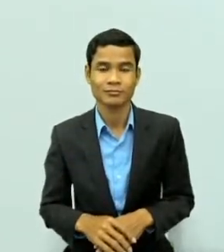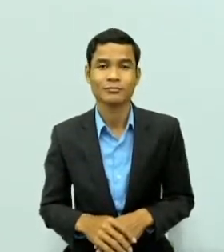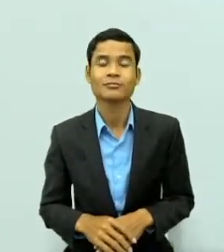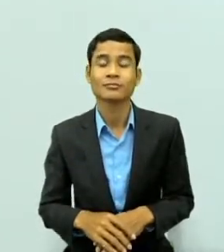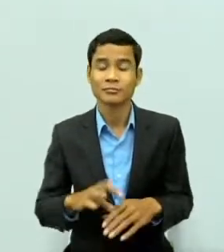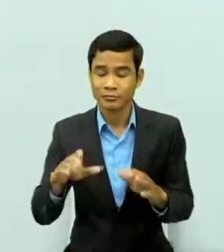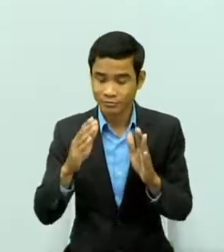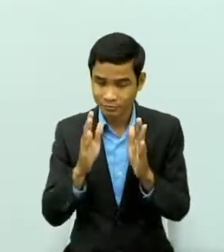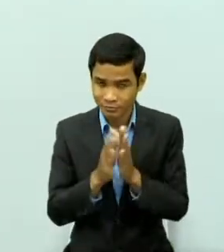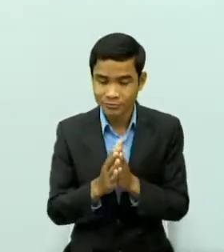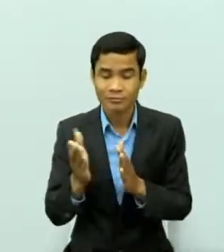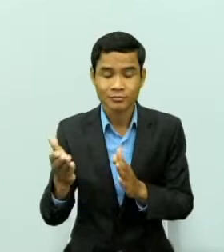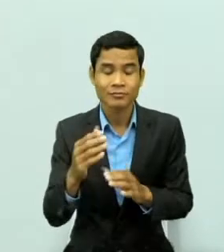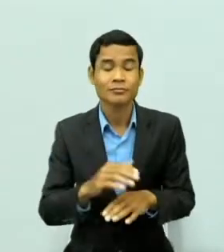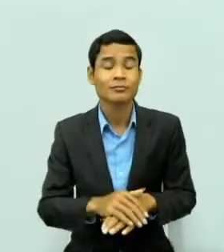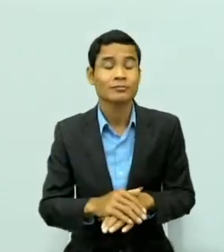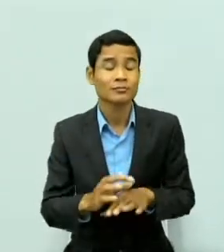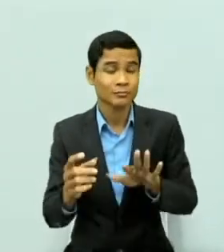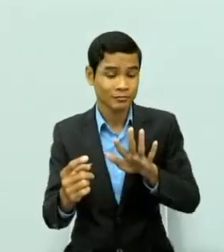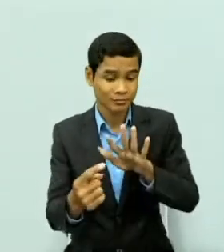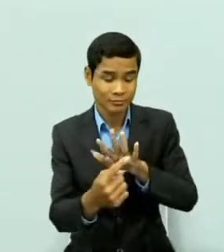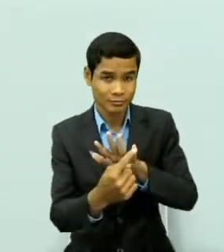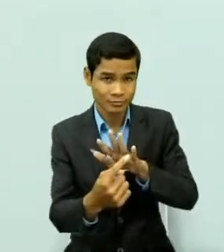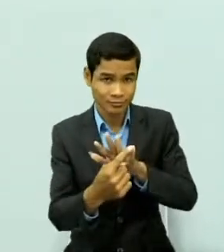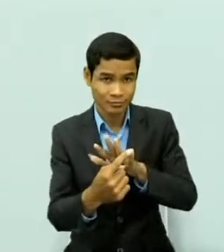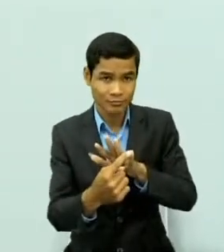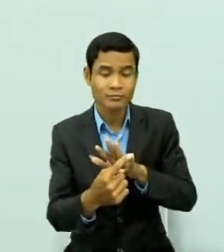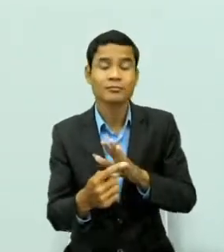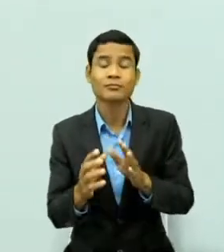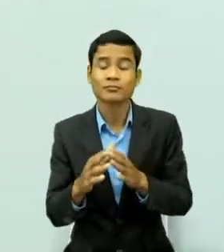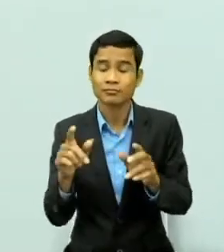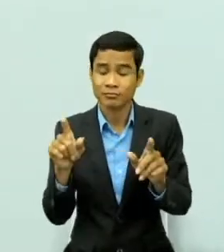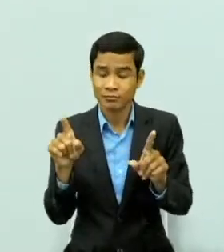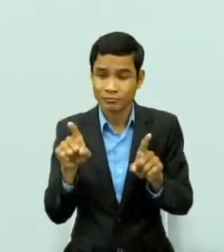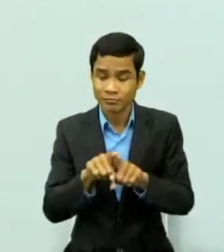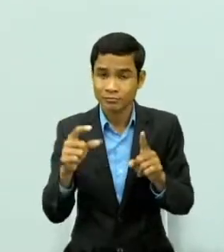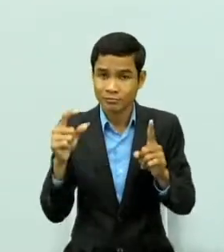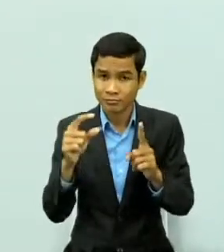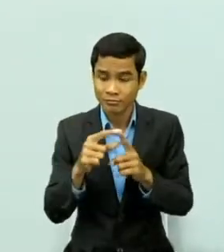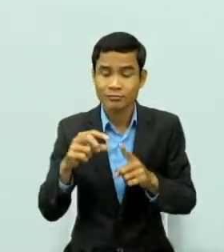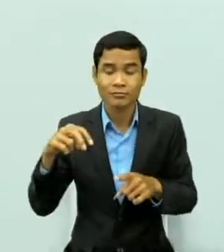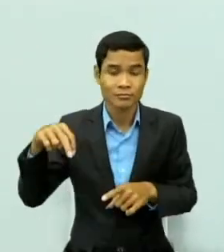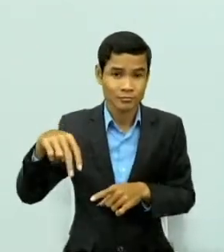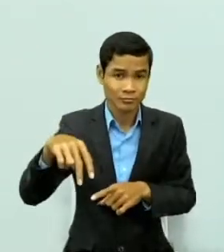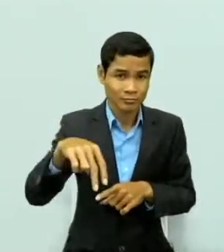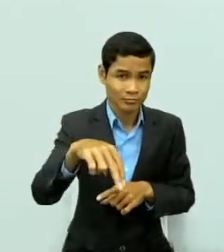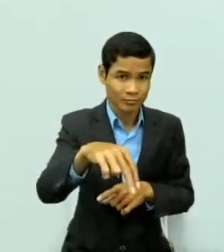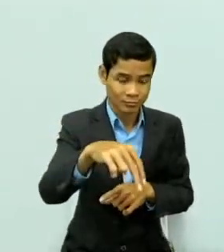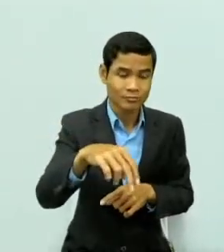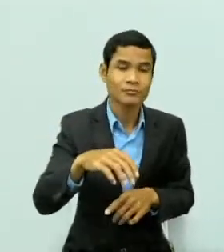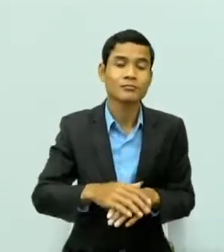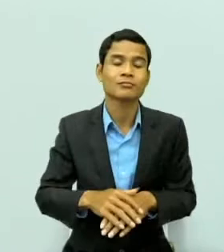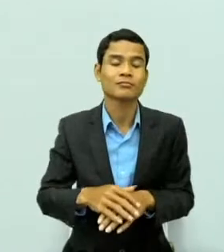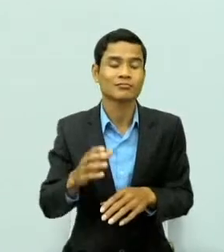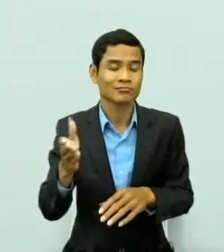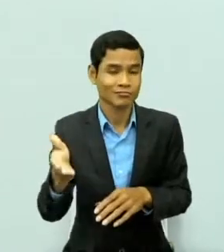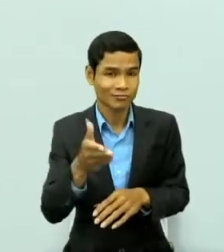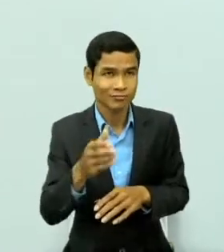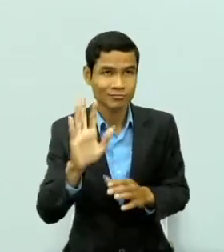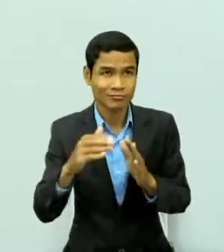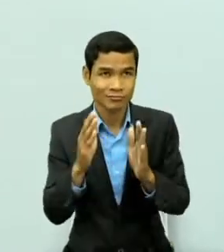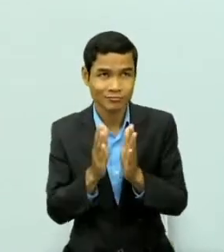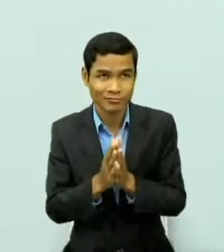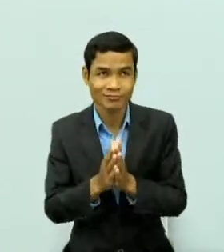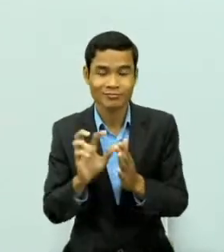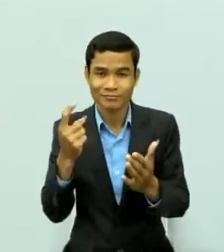ចាអរគុណកូននេះគឺស្រៈស្រៈអើស្រៈអើដូចជាពាកពាកដើចាអរគុណកូនកូនដែលបានចូ